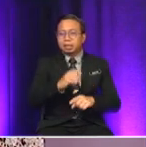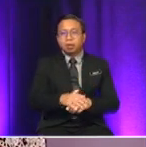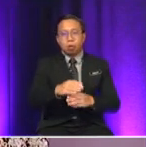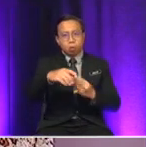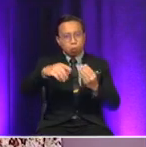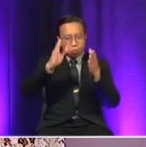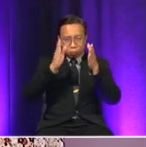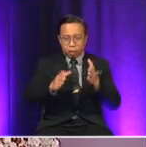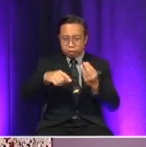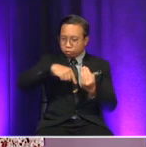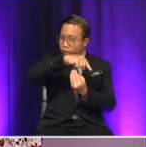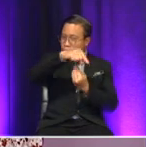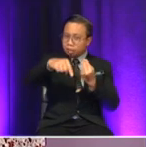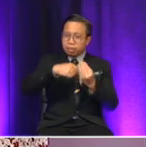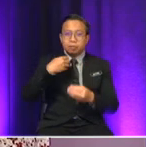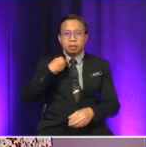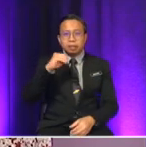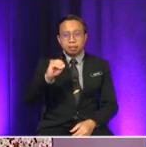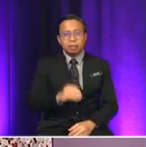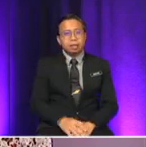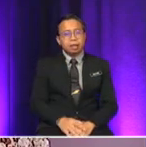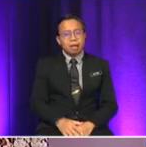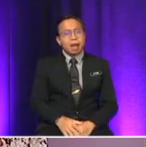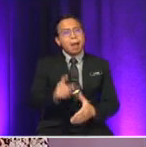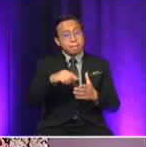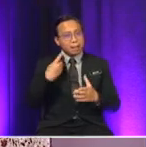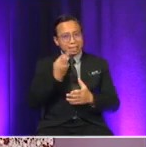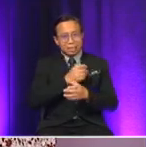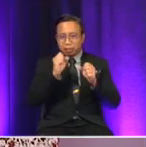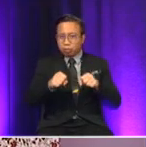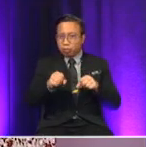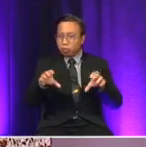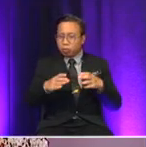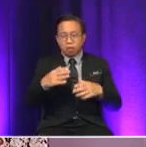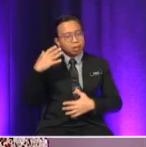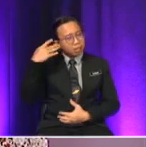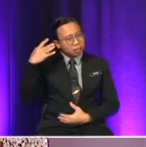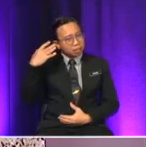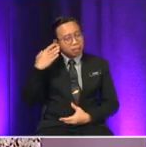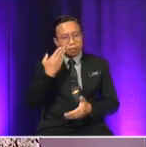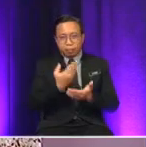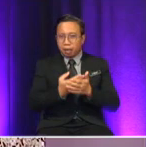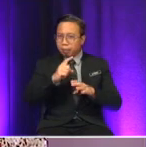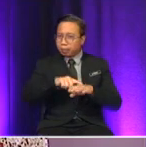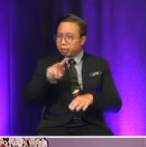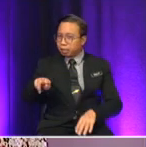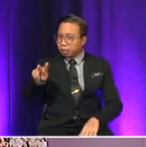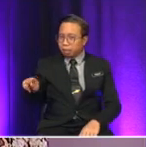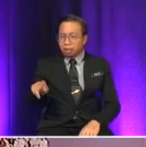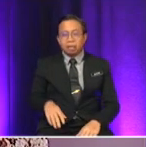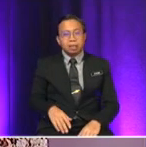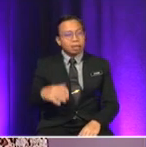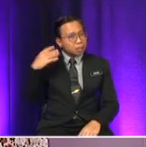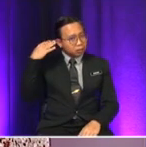di sekitar mereka. Jadi apa yang kita boleh buat ialah kita jadi pendengar yang baik kepada kanak-kanak itu. Kita